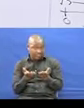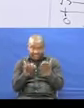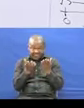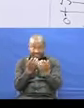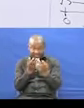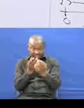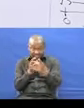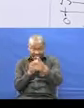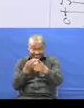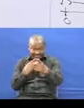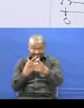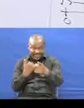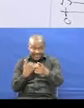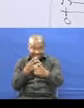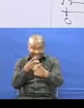Nasubiri wote mmalize.